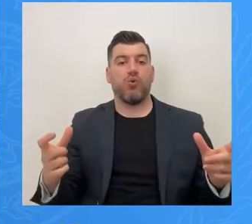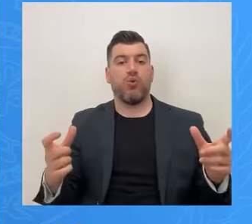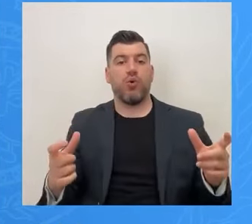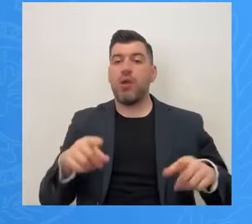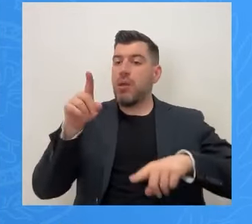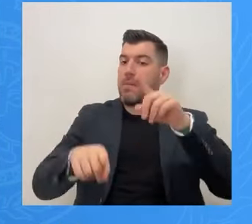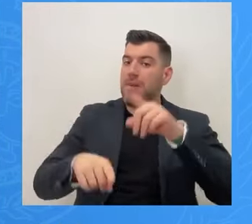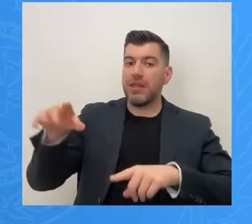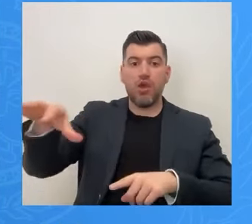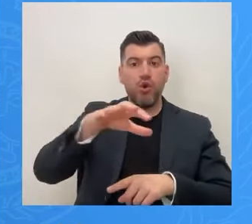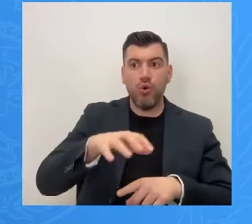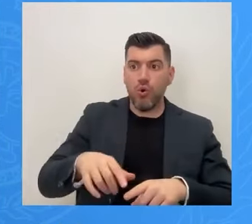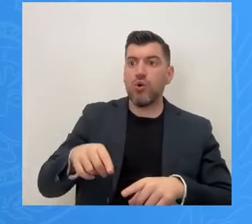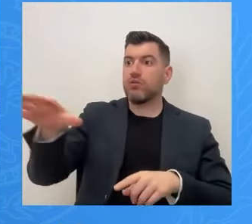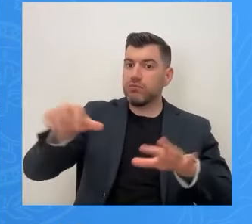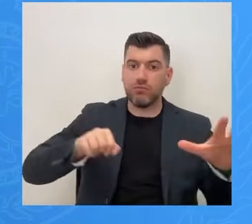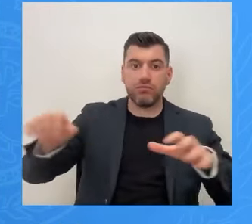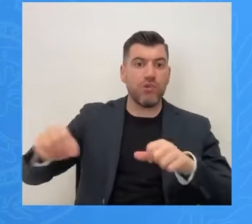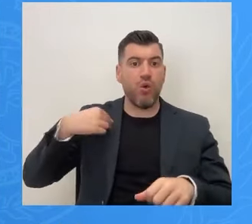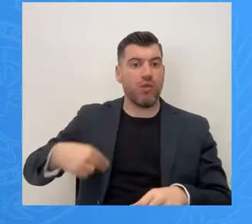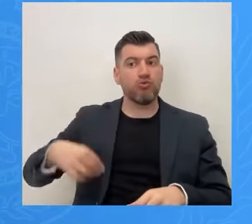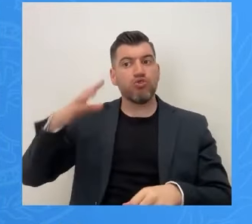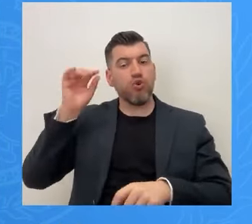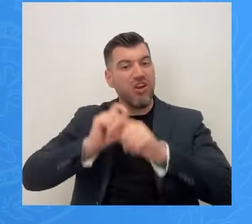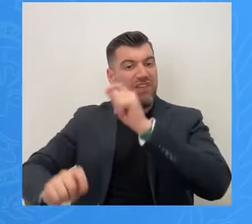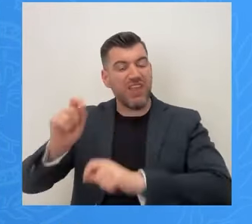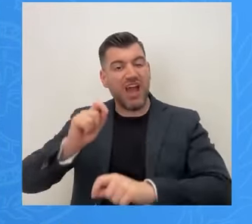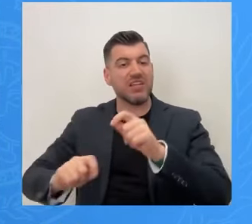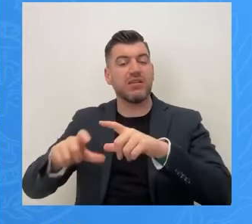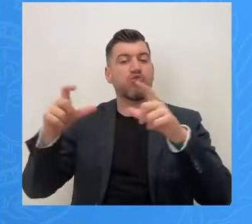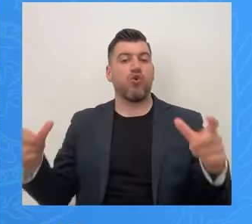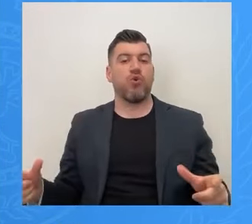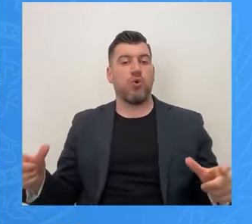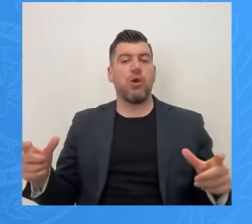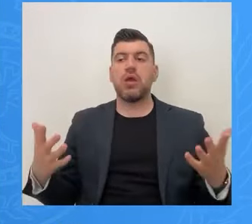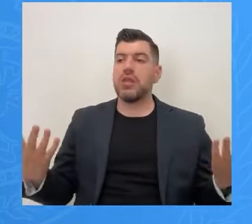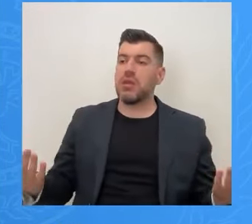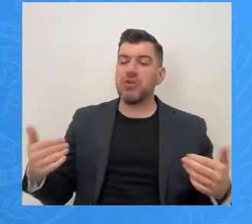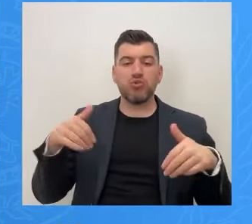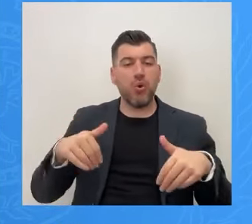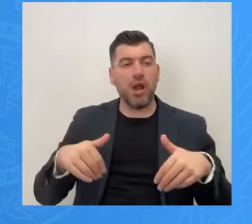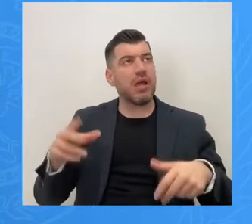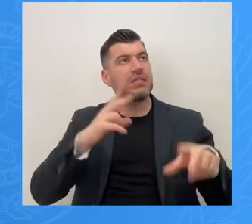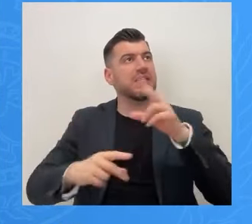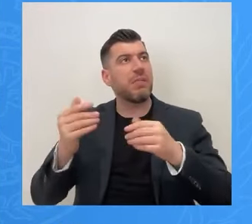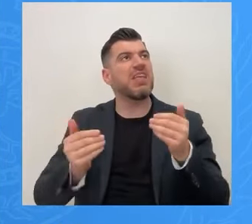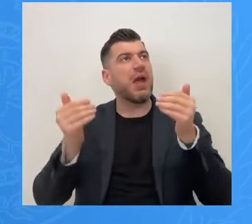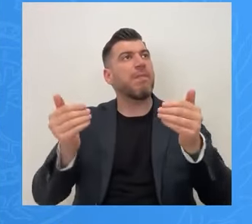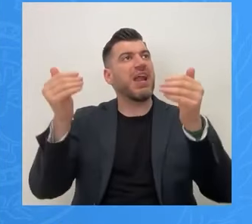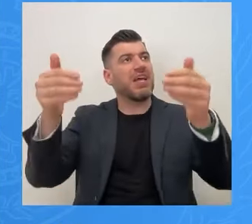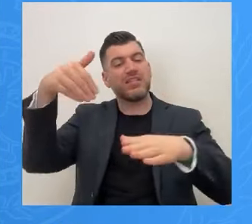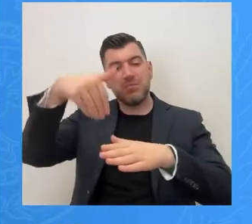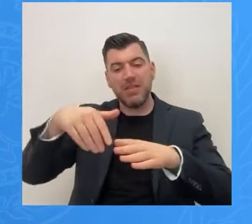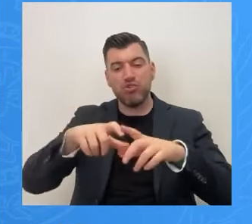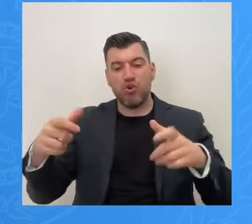άλλοι. Και αντί να συζητάμε αυτό με την ΚΔΙΠ, θα συζητάμε την παράταση πάλι. Και τη μίσθωση είναι ένα πράγμα το οποίο είναι αδιέξοδο. Λοιπόν, με αυτή την έννοια